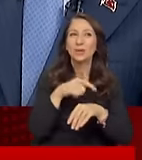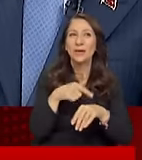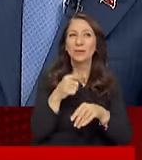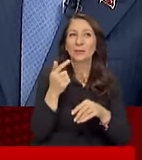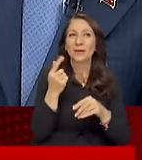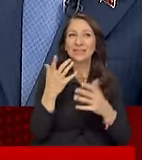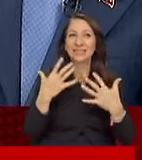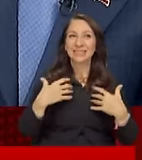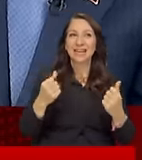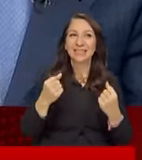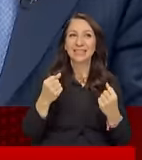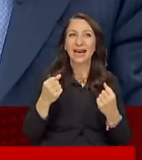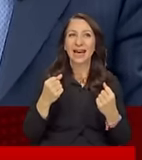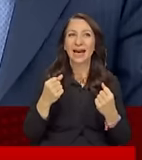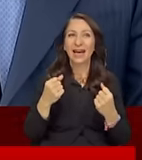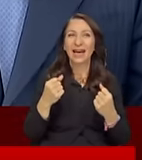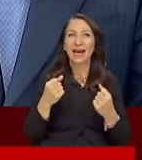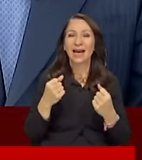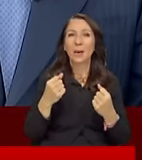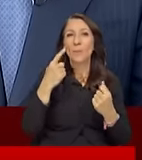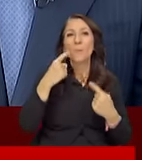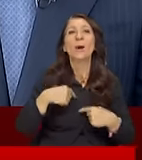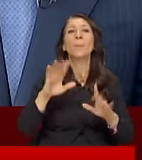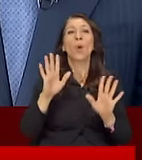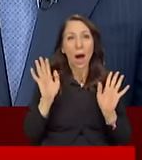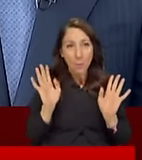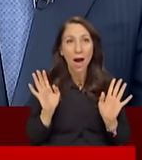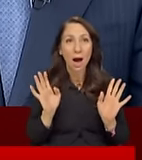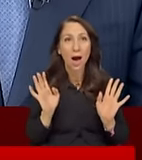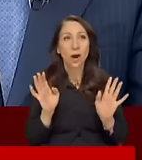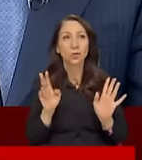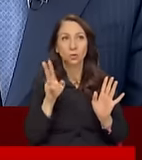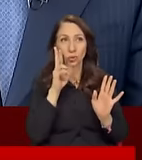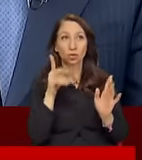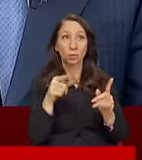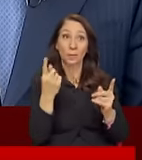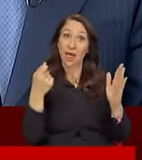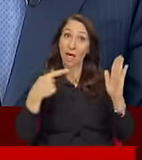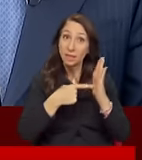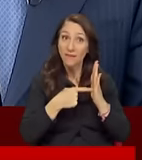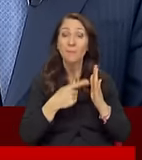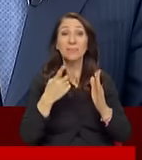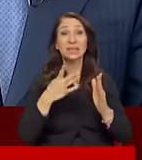birazcık sağlığını böyle geri plana atıyor gibi ama sonuçta burada bir hedef,